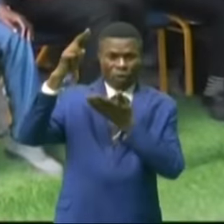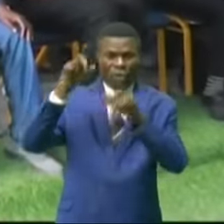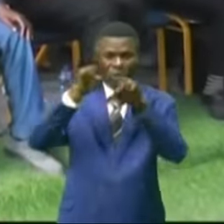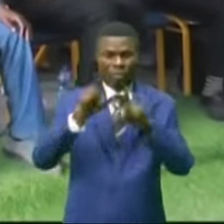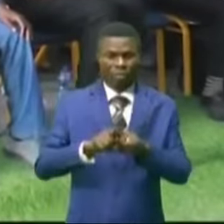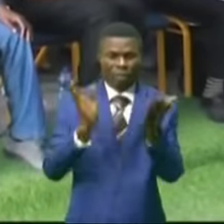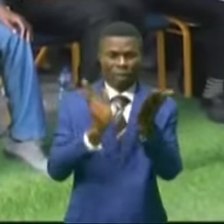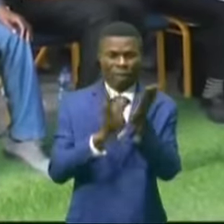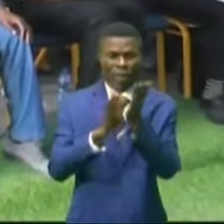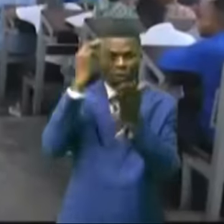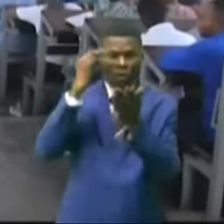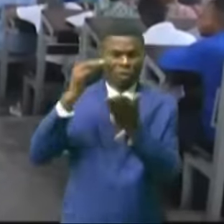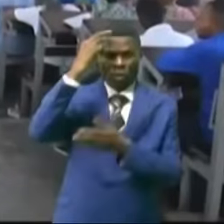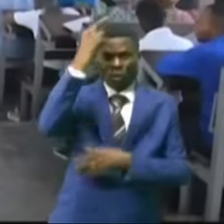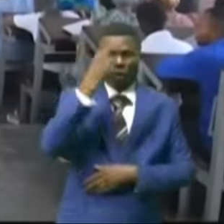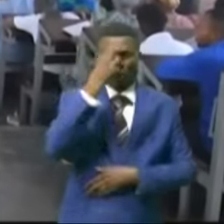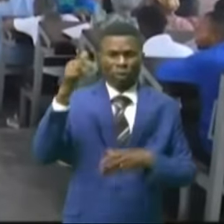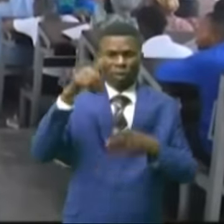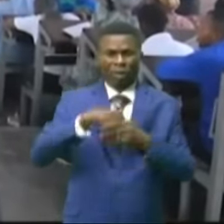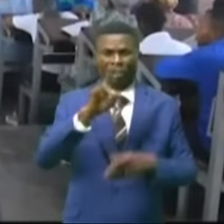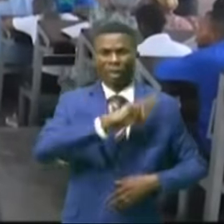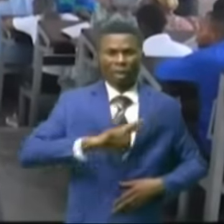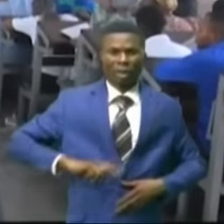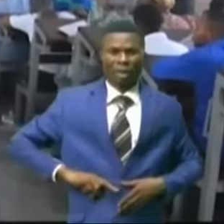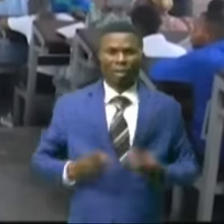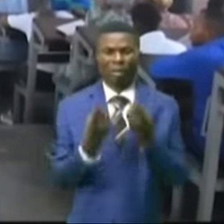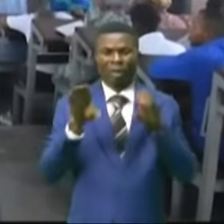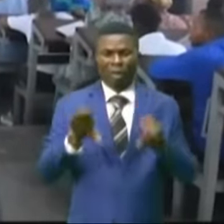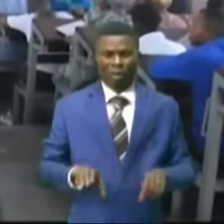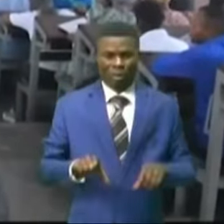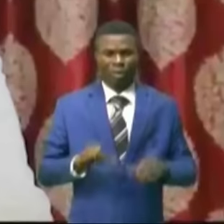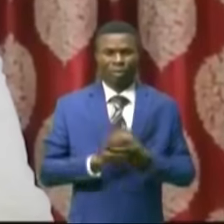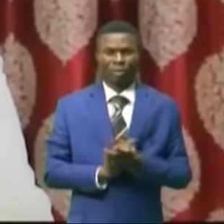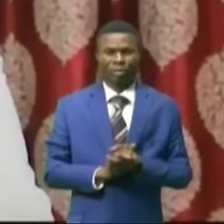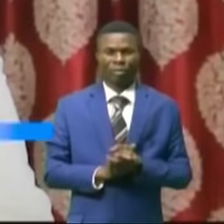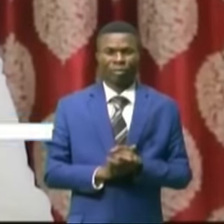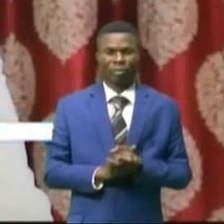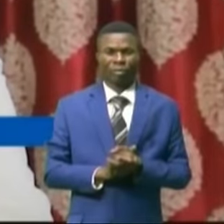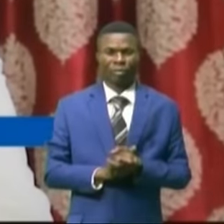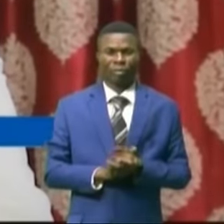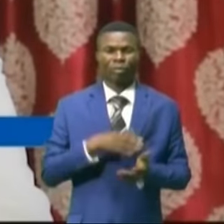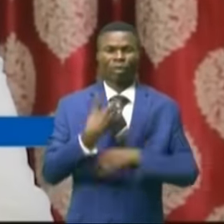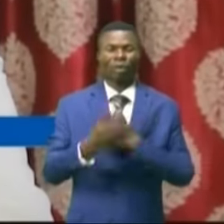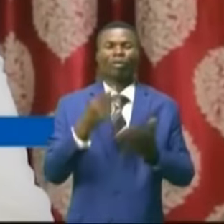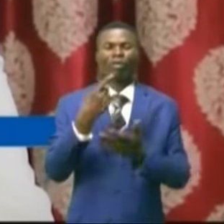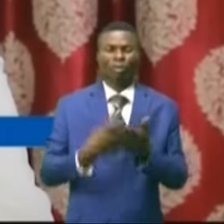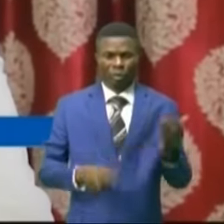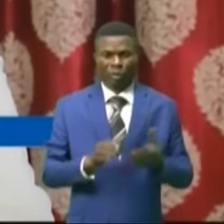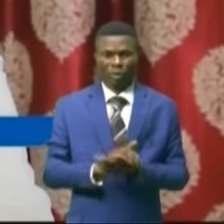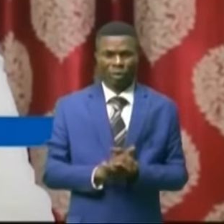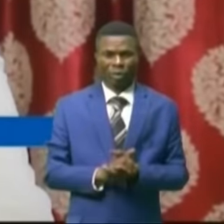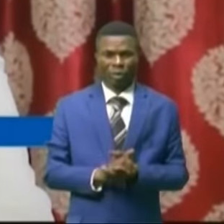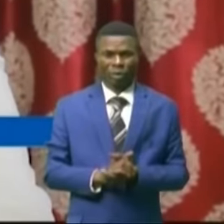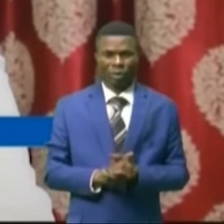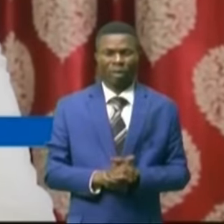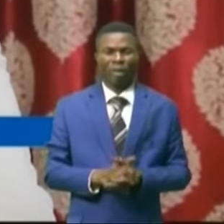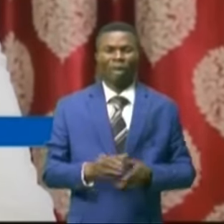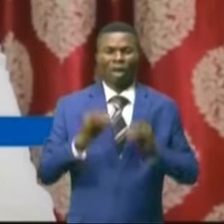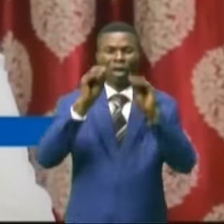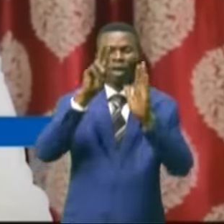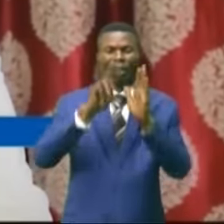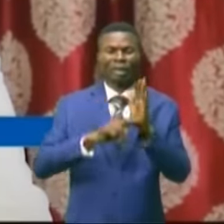instituts supérieurs catholiques en République démocratique du Congo. En plus d'être des hauts lieux d'enseignement et